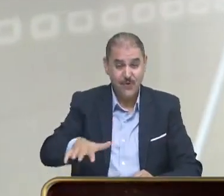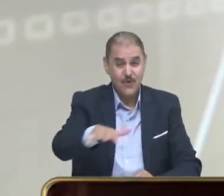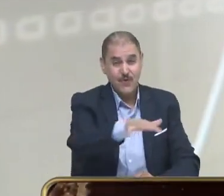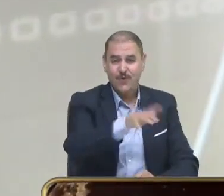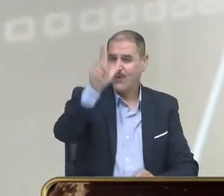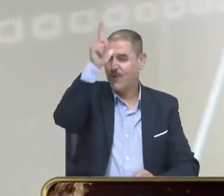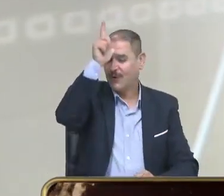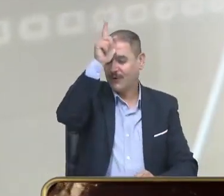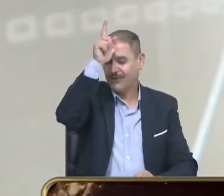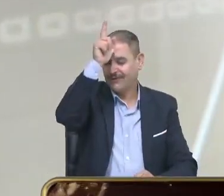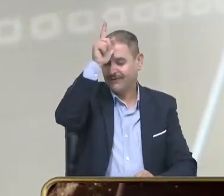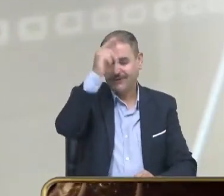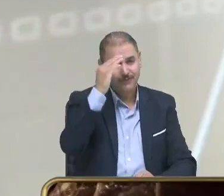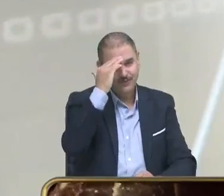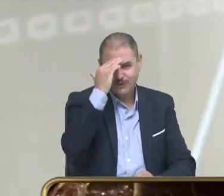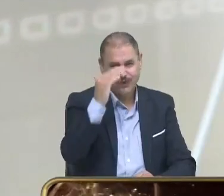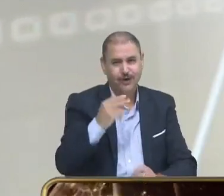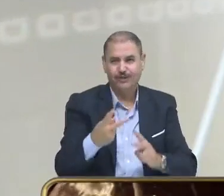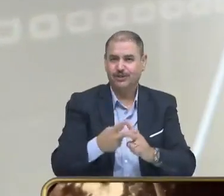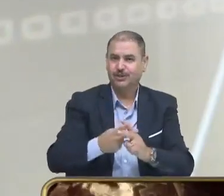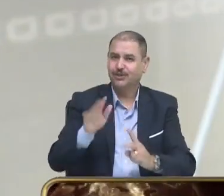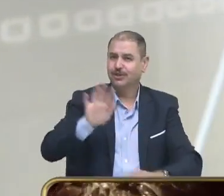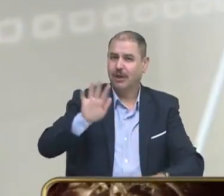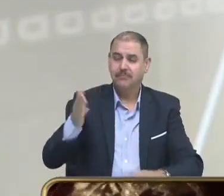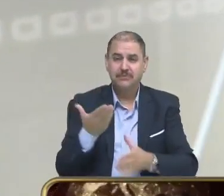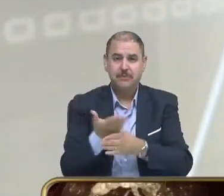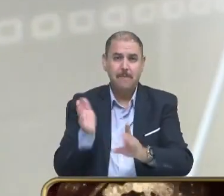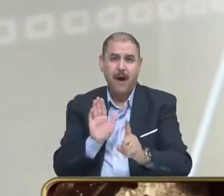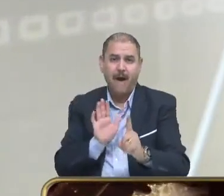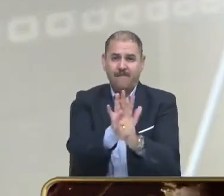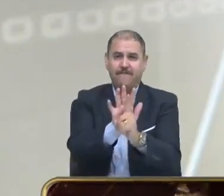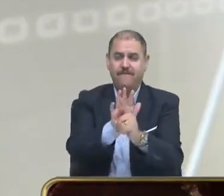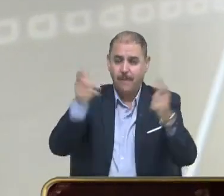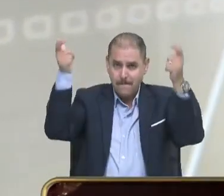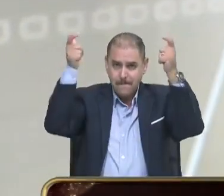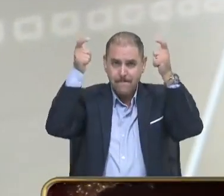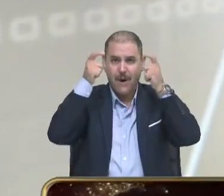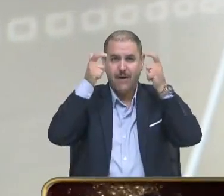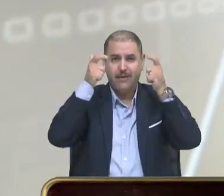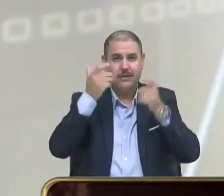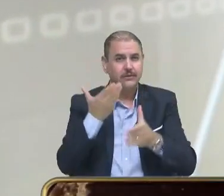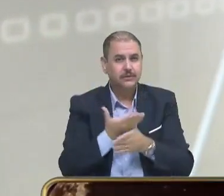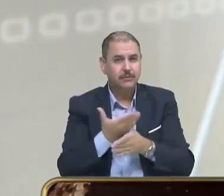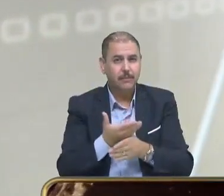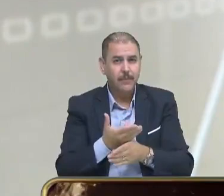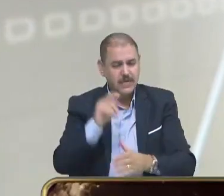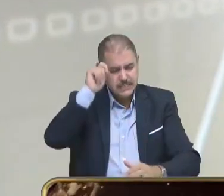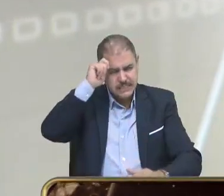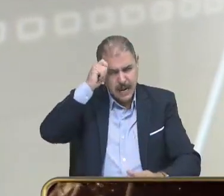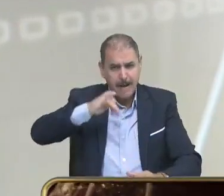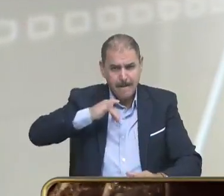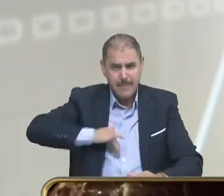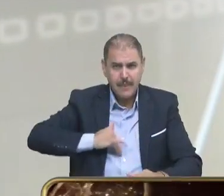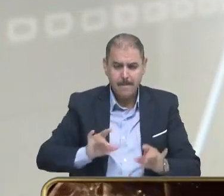غزة ضد الهجمة التي يتعرضون لها من الاحتلال الإسرائيلي ومحاولات تهجيرهم من منازلهم وأرضهم